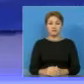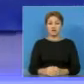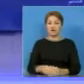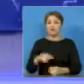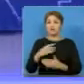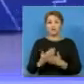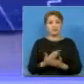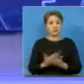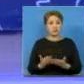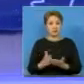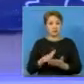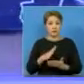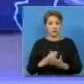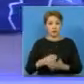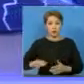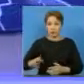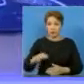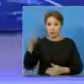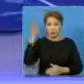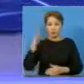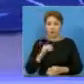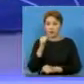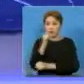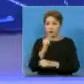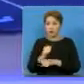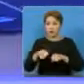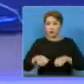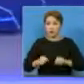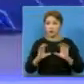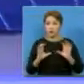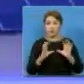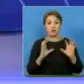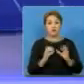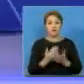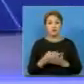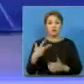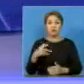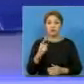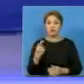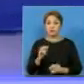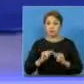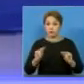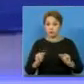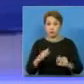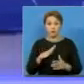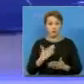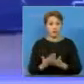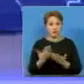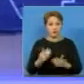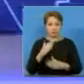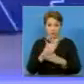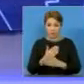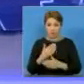Кәсіподақ ең пәрменді ұйымның бірі. Облыстағы білім саласы қызметкерлердің құқығын қорғайтын ұйымға 31 мыңға жоқ педагог мүше. Бұл көмек